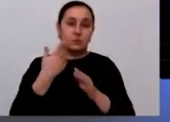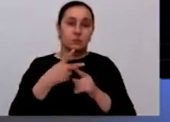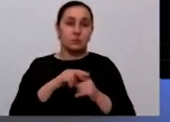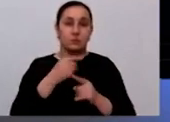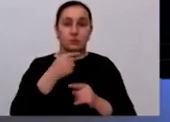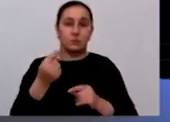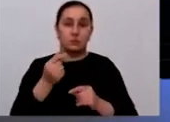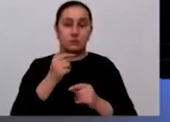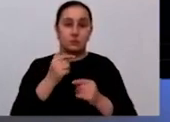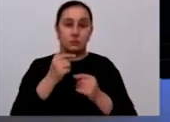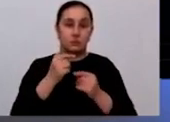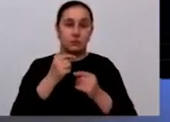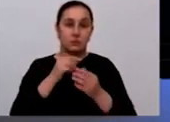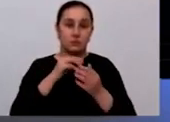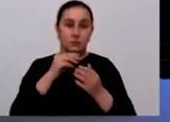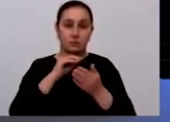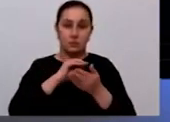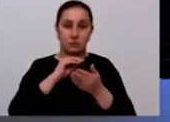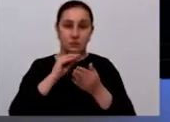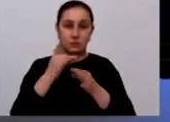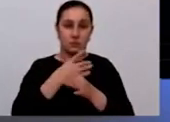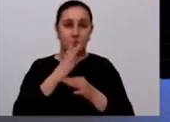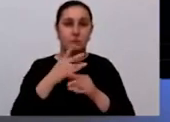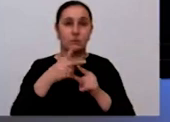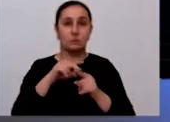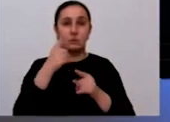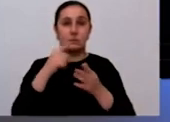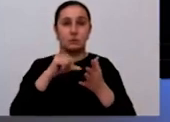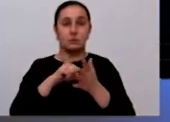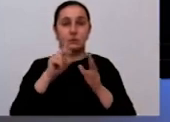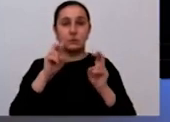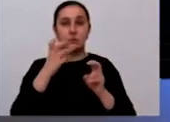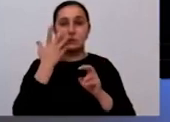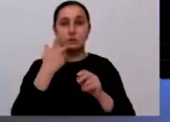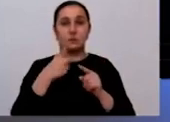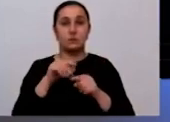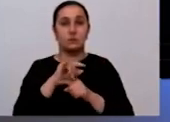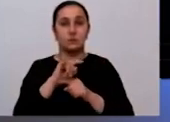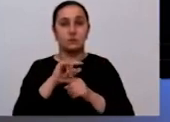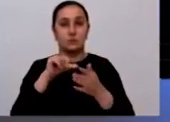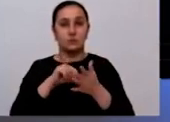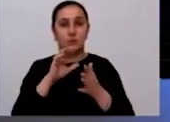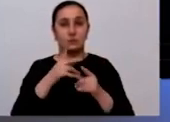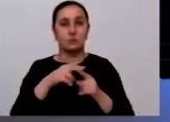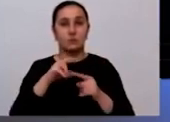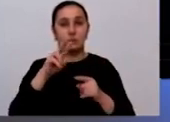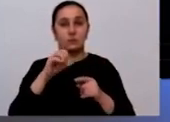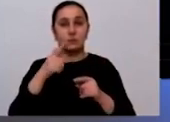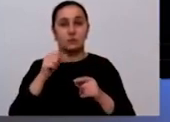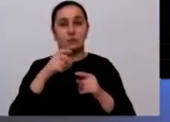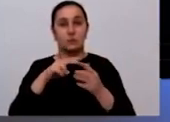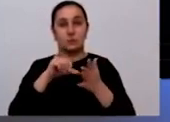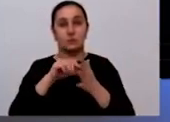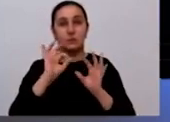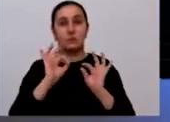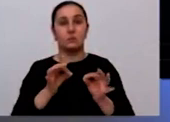tashlaymiz. O'chirish ustiga bitta bosamiz. Demak, maxsus ranglarni ustiga sichqoncha bilan bosib, delete tugmasini bossak, biz u